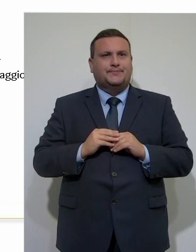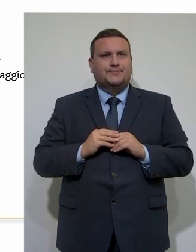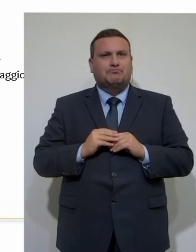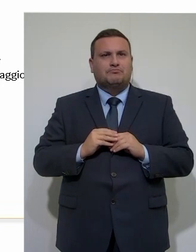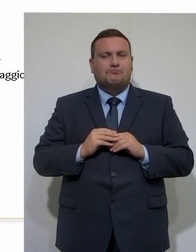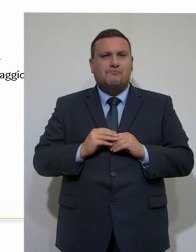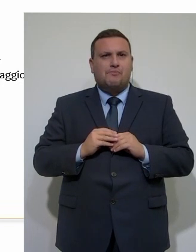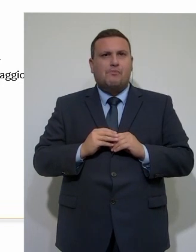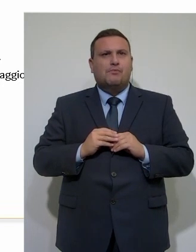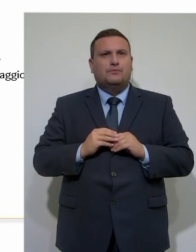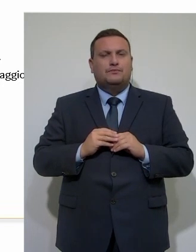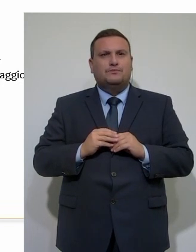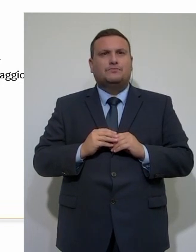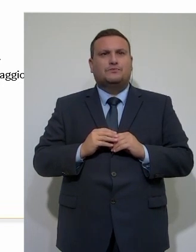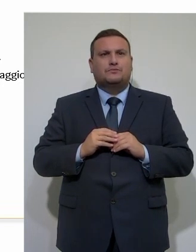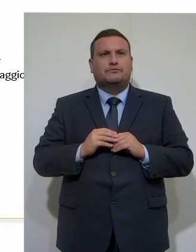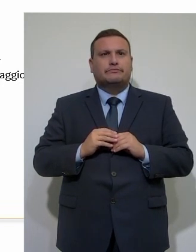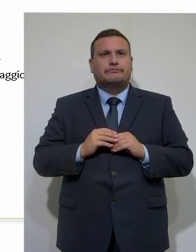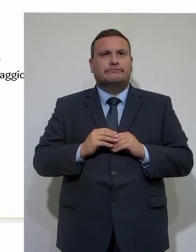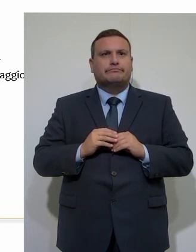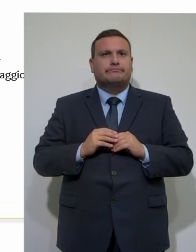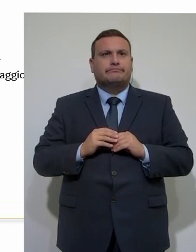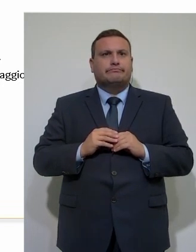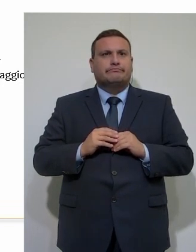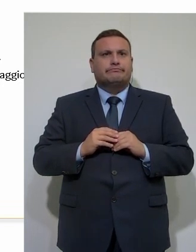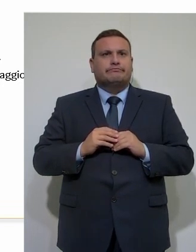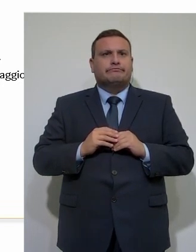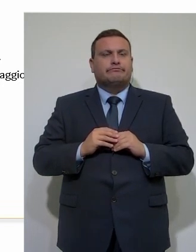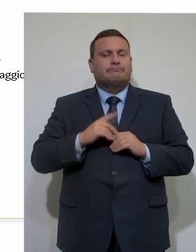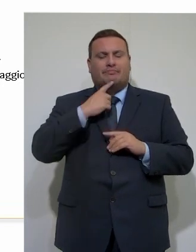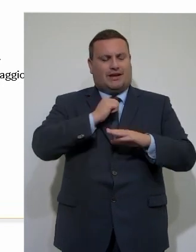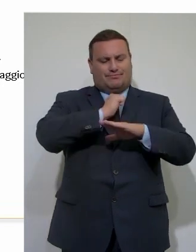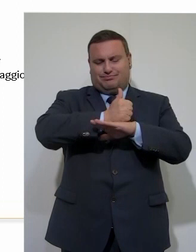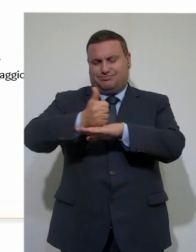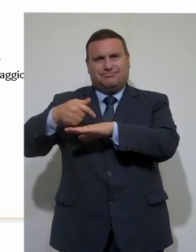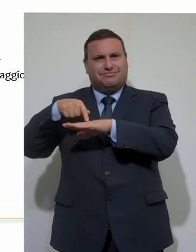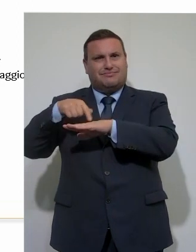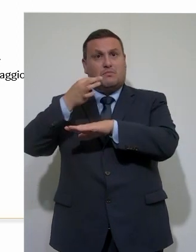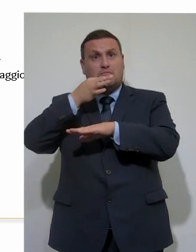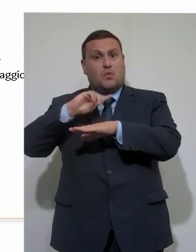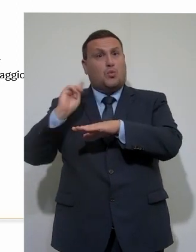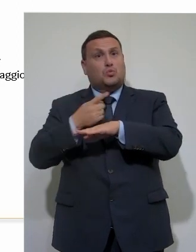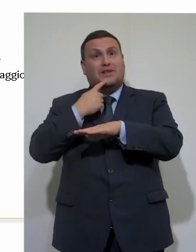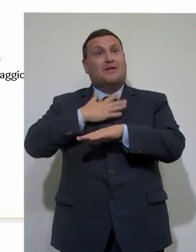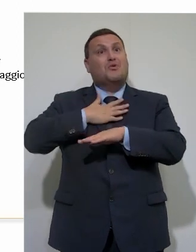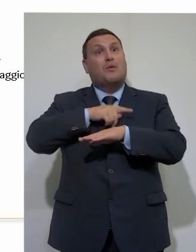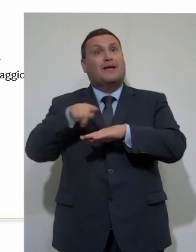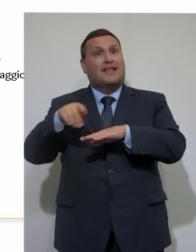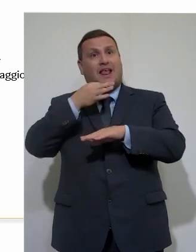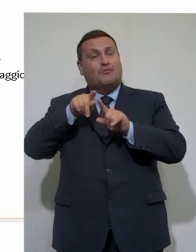che ci sentiamo di dare è attenzione a questi driver. Non tutti i proprietari riusciranno a riqualificare, ci